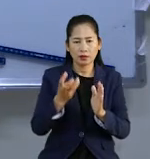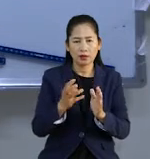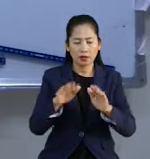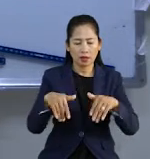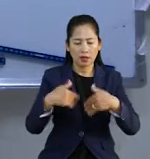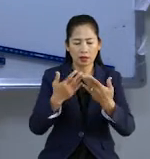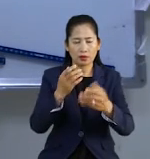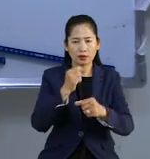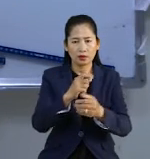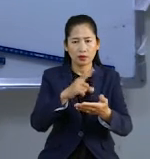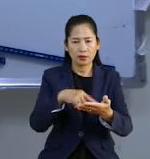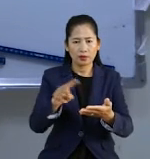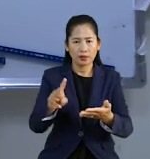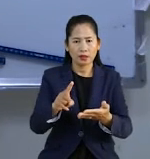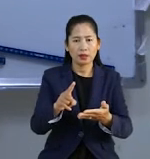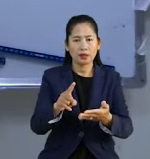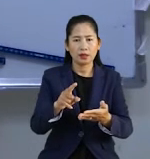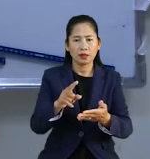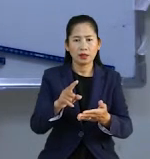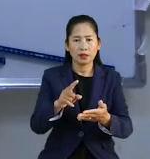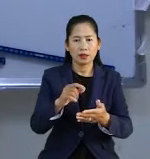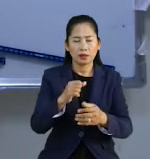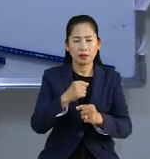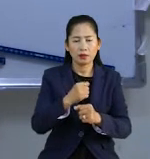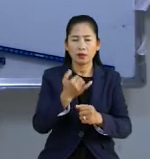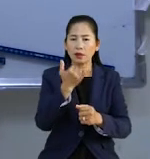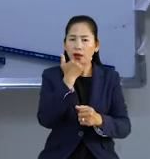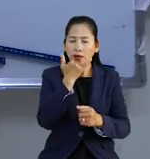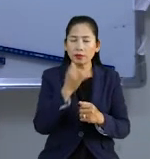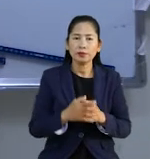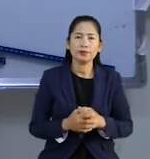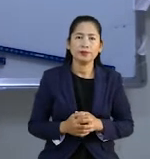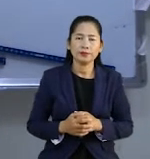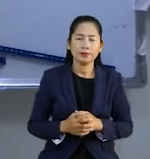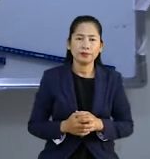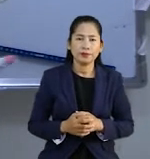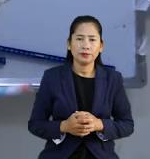ឲ្យកូនធ្វើកំណែចំពោះកូនដែលធ្វើមានកំហុសឆ្គង